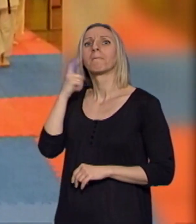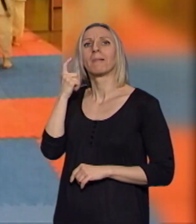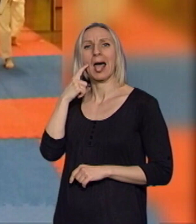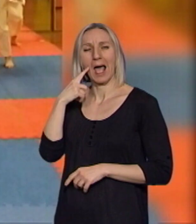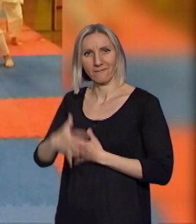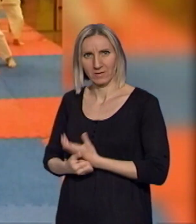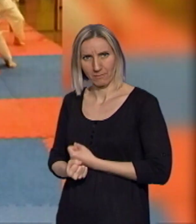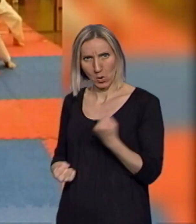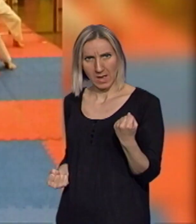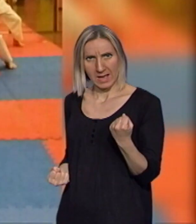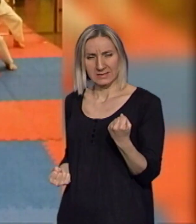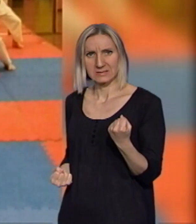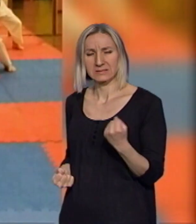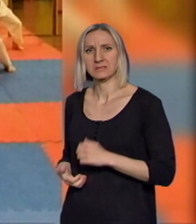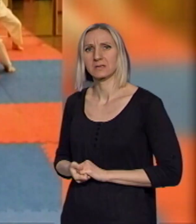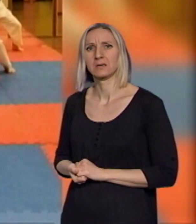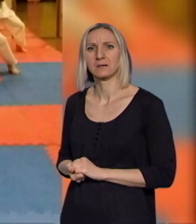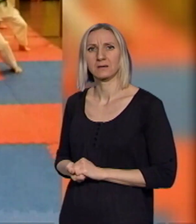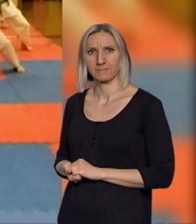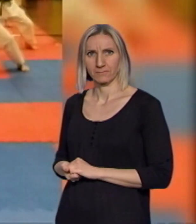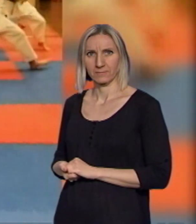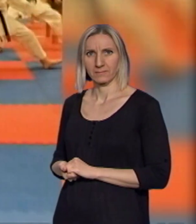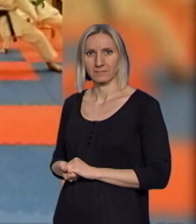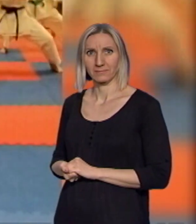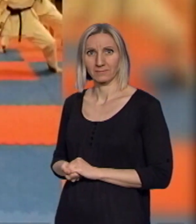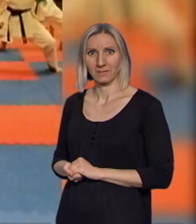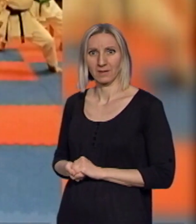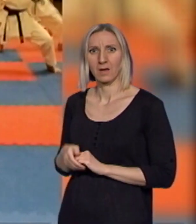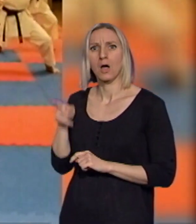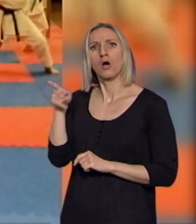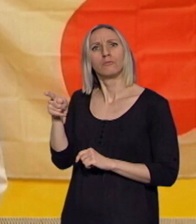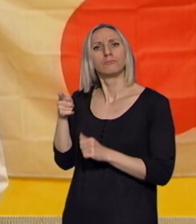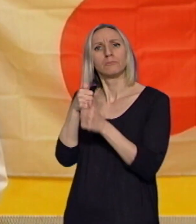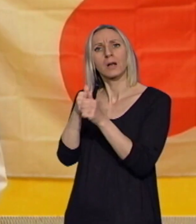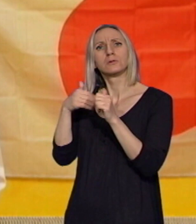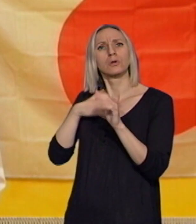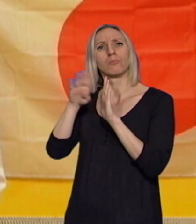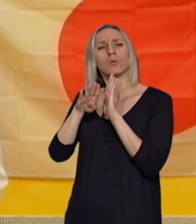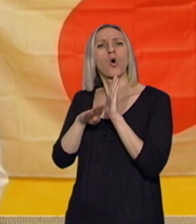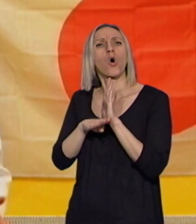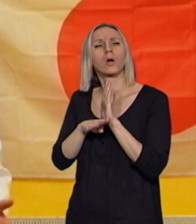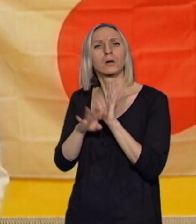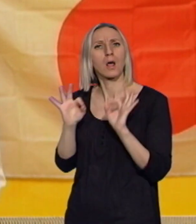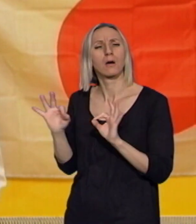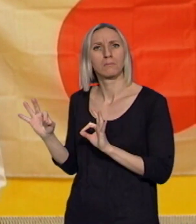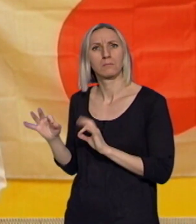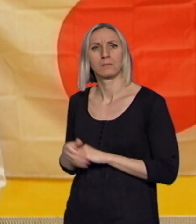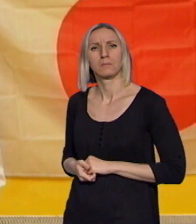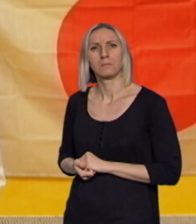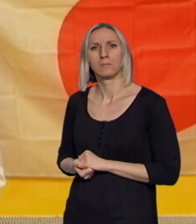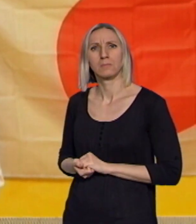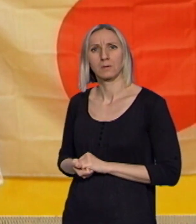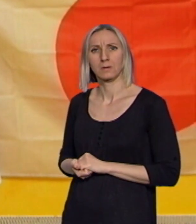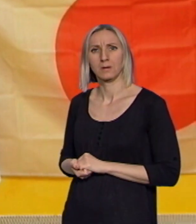polaže na te pojaseve po našem programu koji je u jednoj, na jedan način je